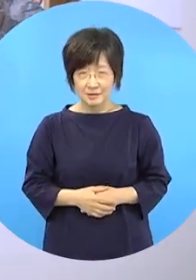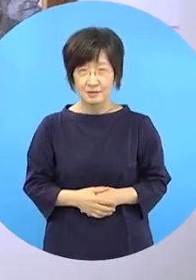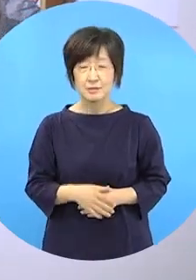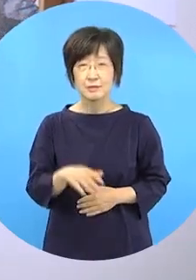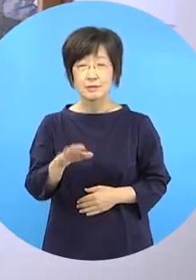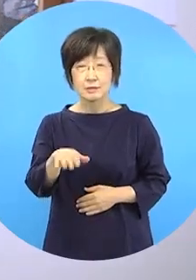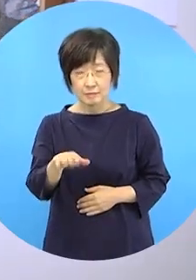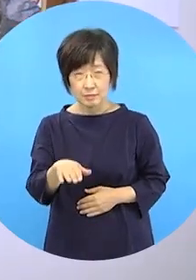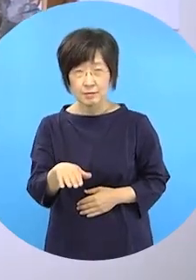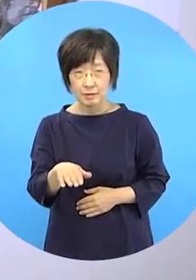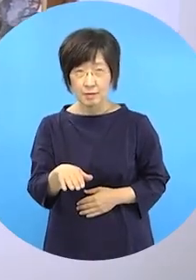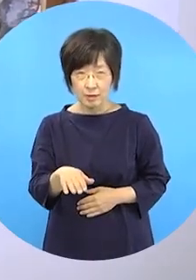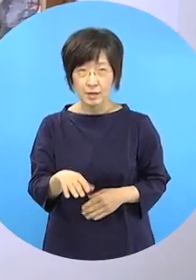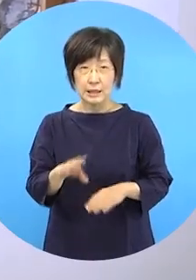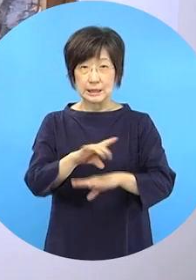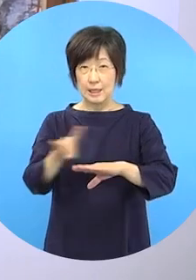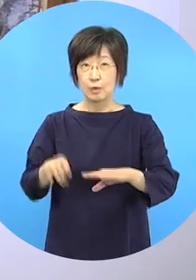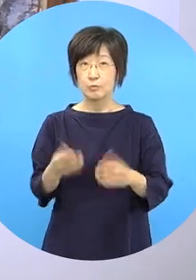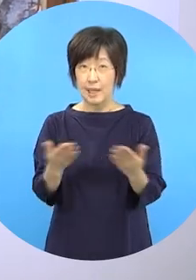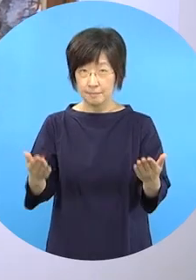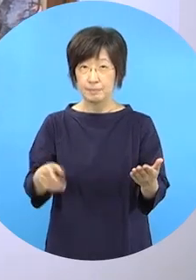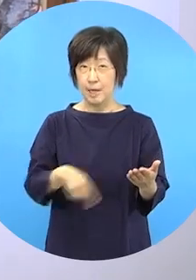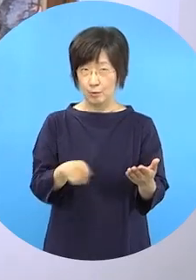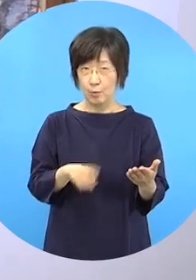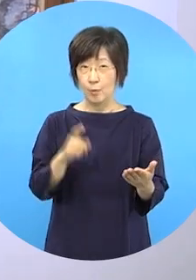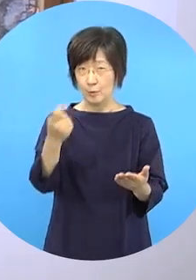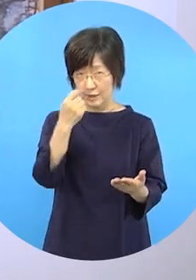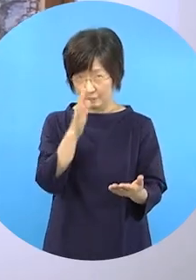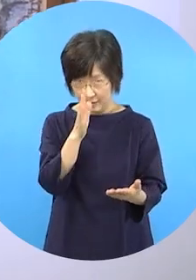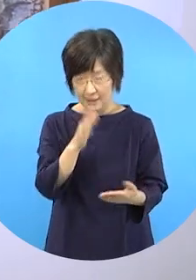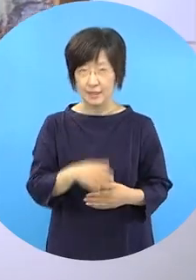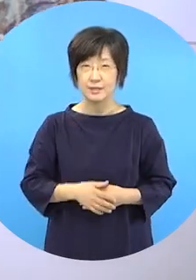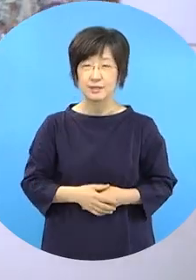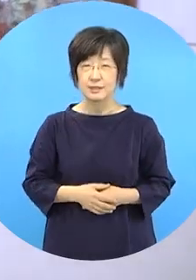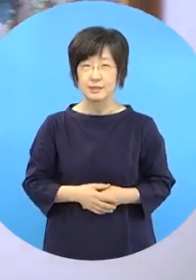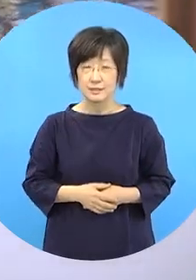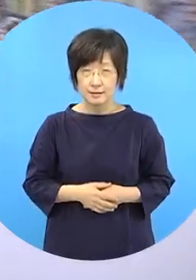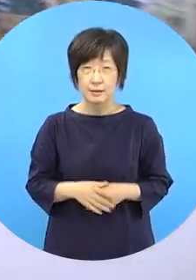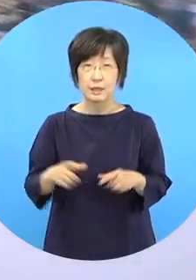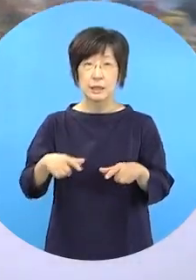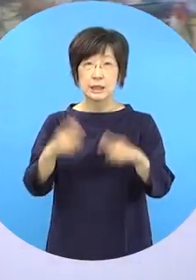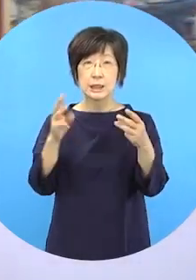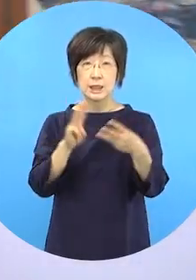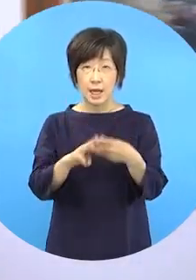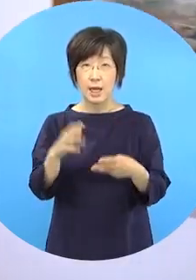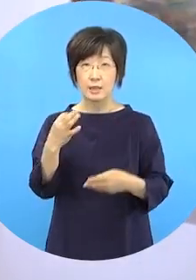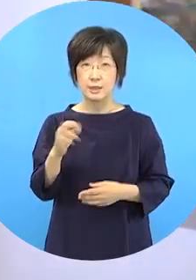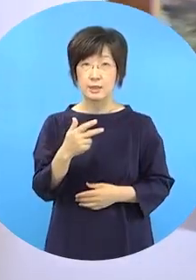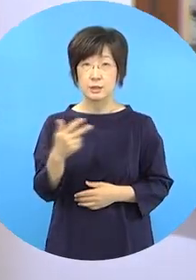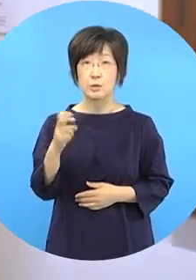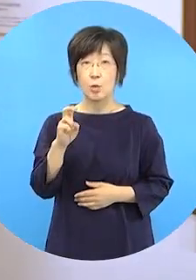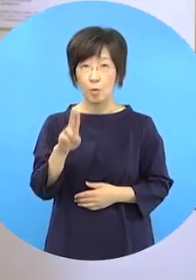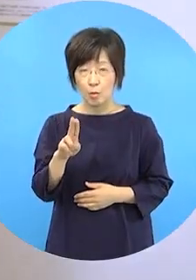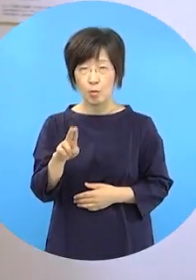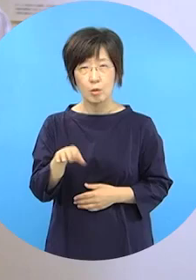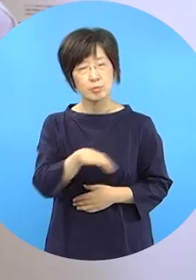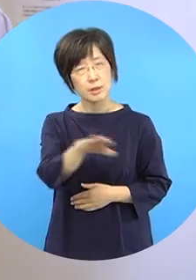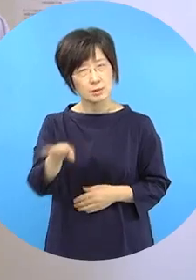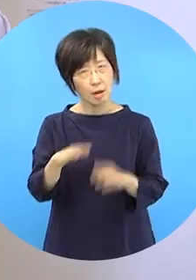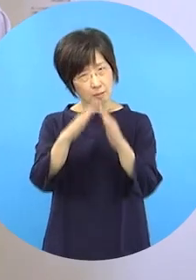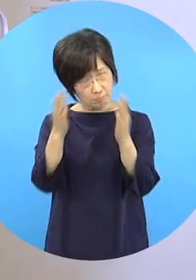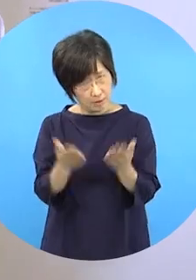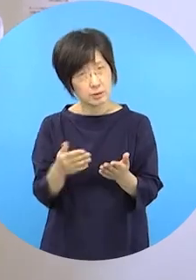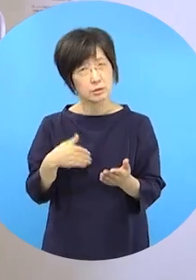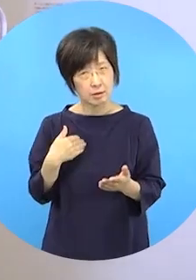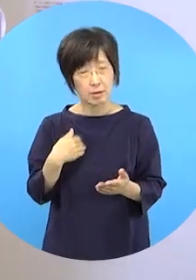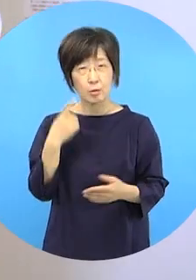田さん、まずはこちらの企画展について教えてください。 はい、木田金次郎という画家、皆さんあんまり聞いたことはないと思うんですけども